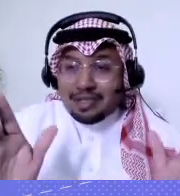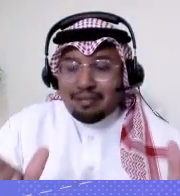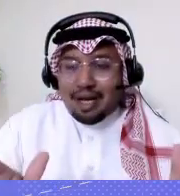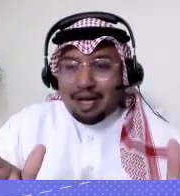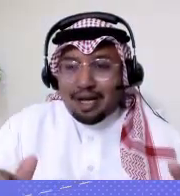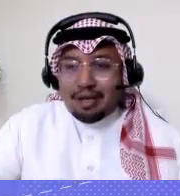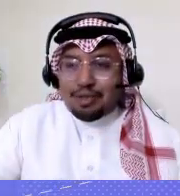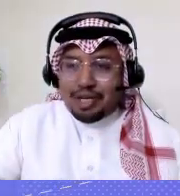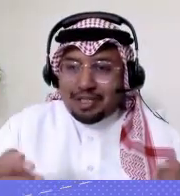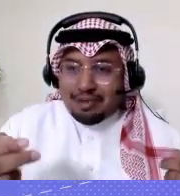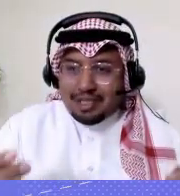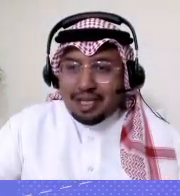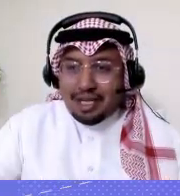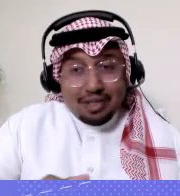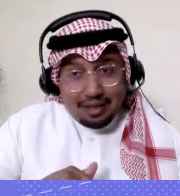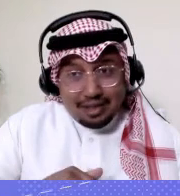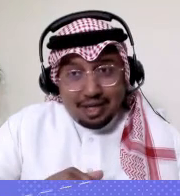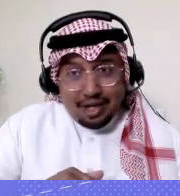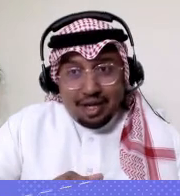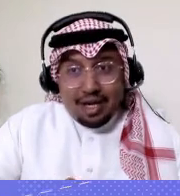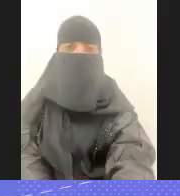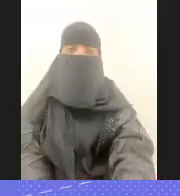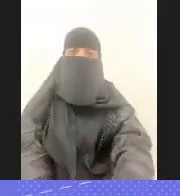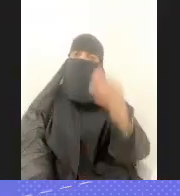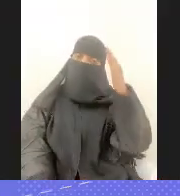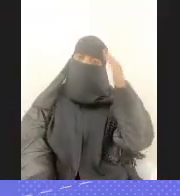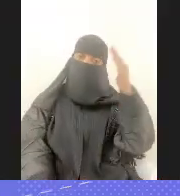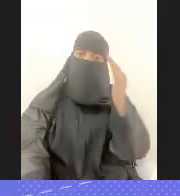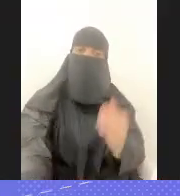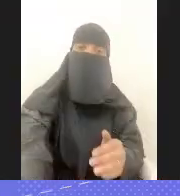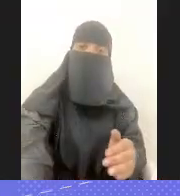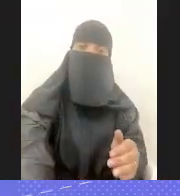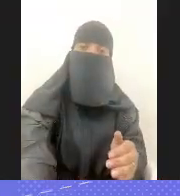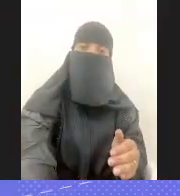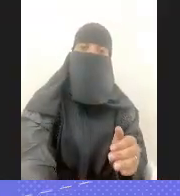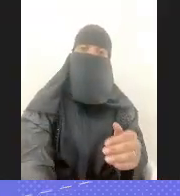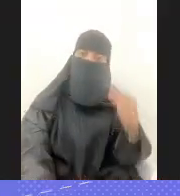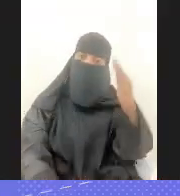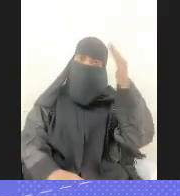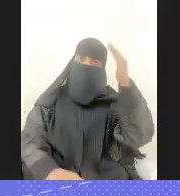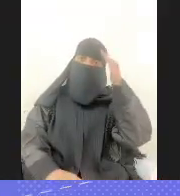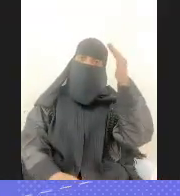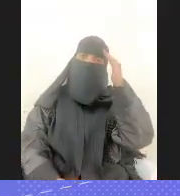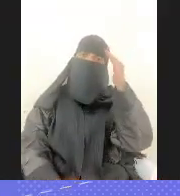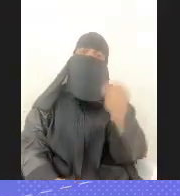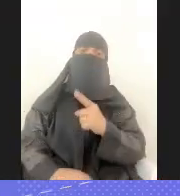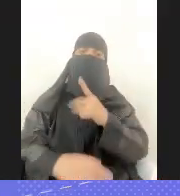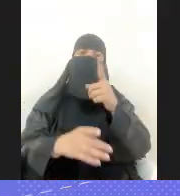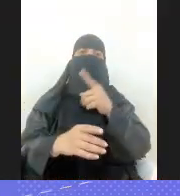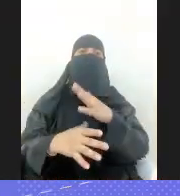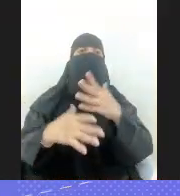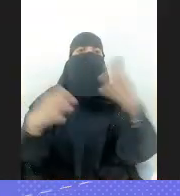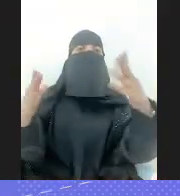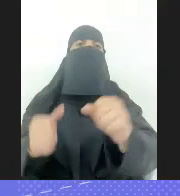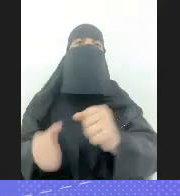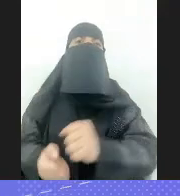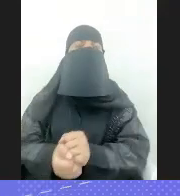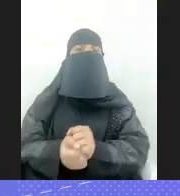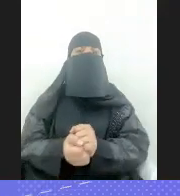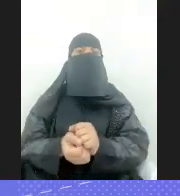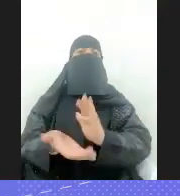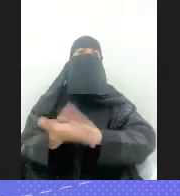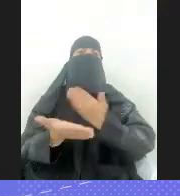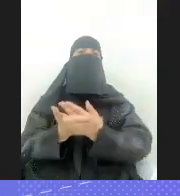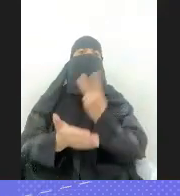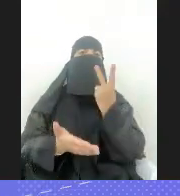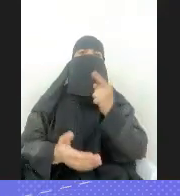بحجم السماء لمترجمتي لغة الإشارة الأستاذة ريم عسيري والأستاذة منال الحسين. شكرا